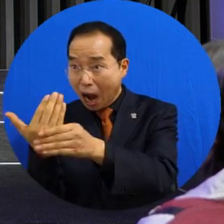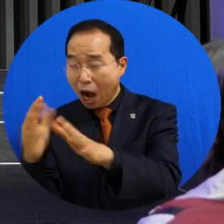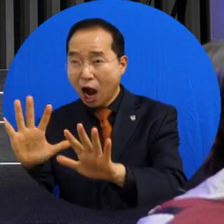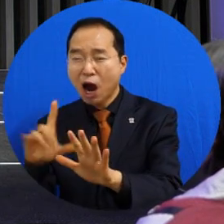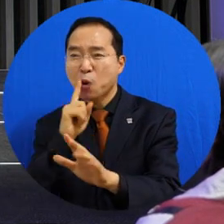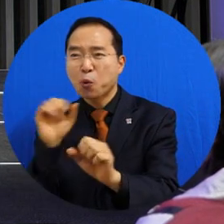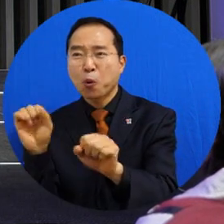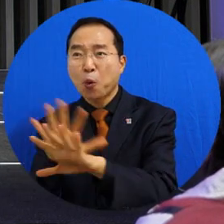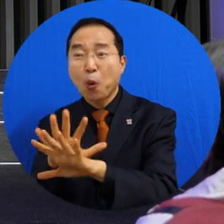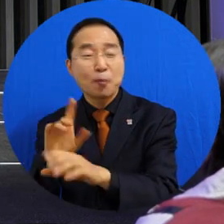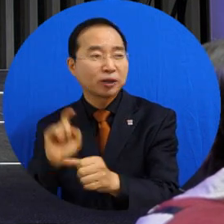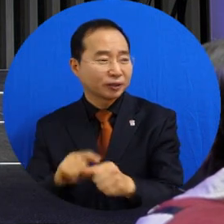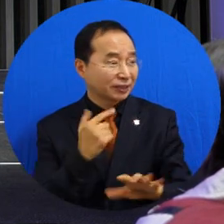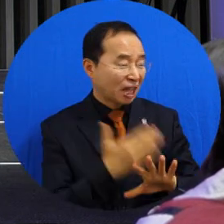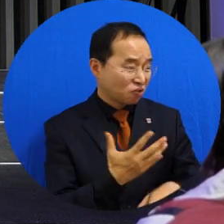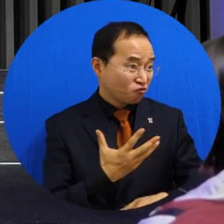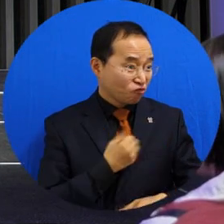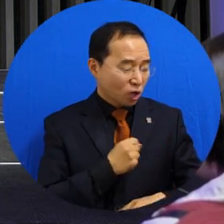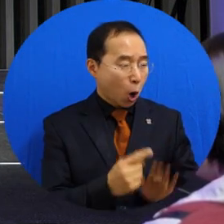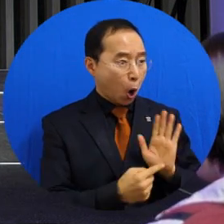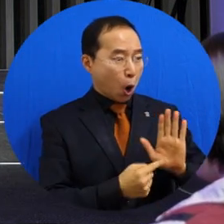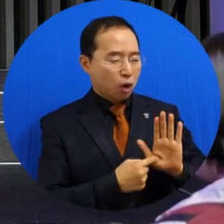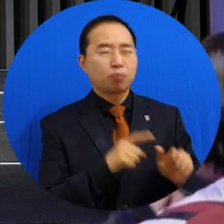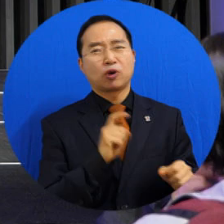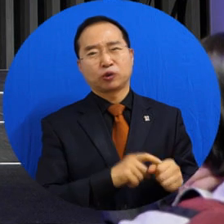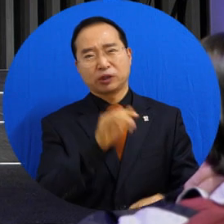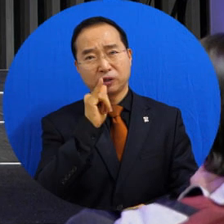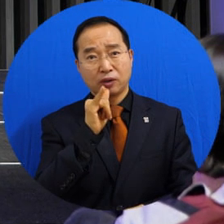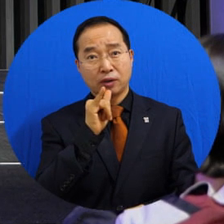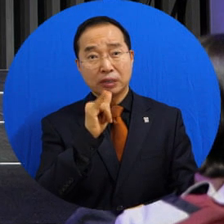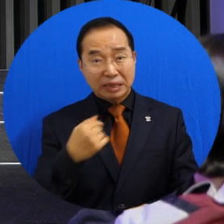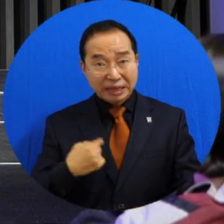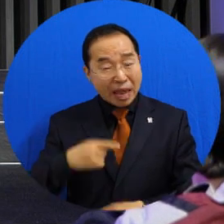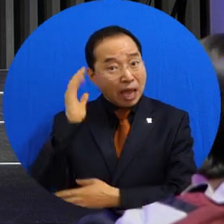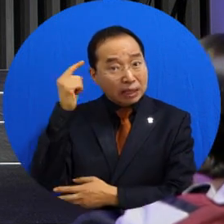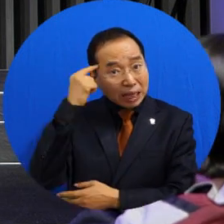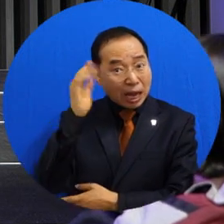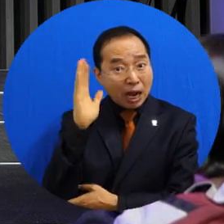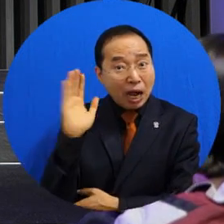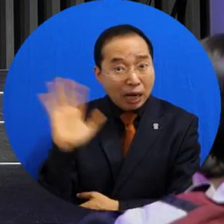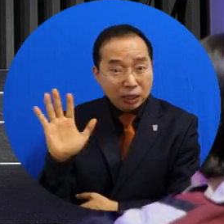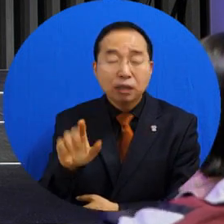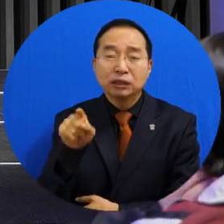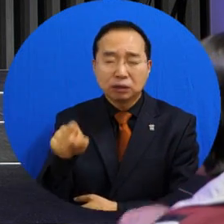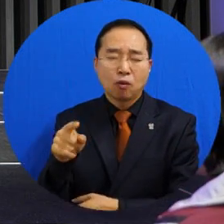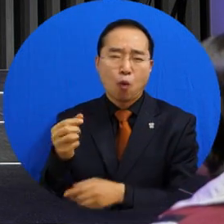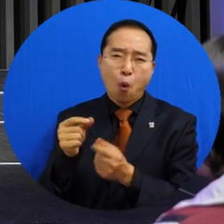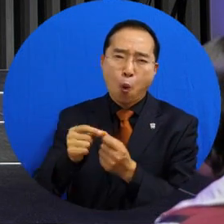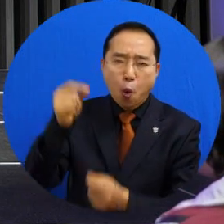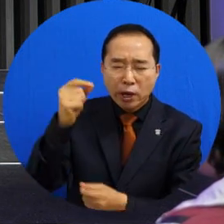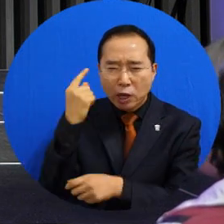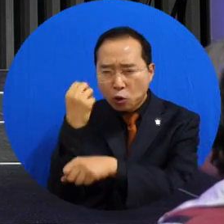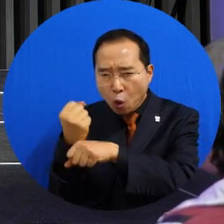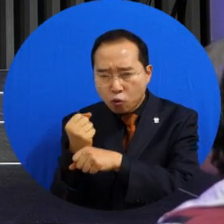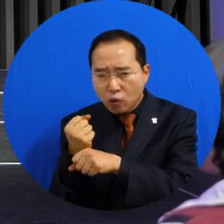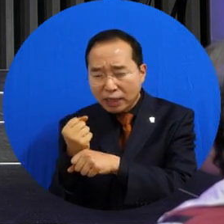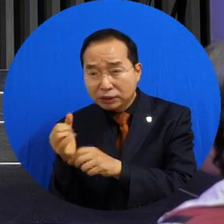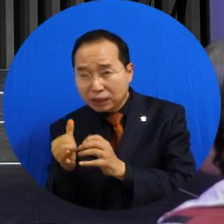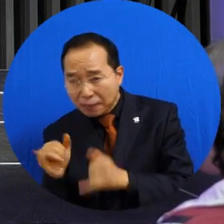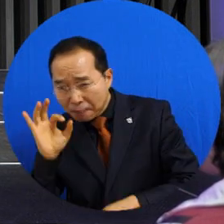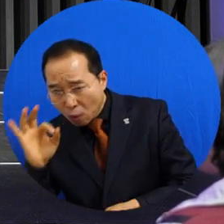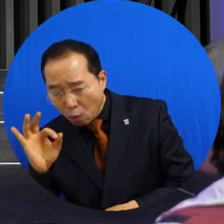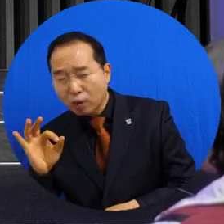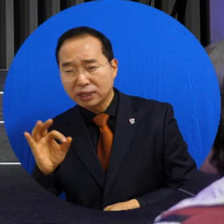더 충격적인 사건을 한다. 이건 사실 제 주장이 아닙니다. 이 사건을 몇십 년 동안 오랫동안 연구한